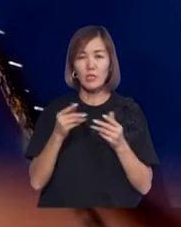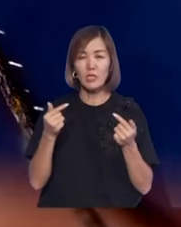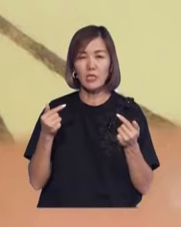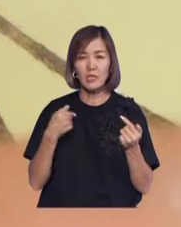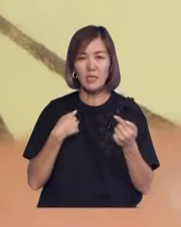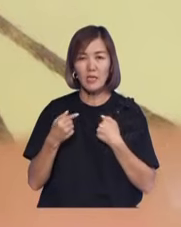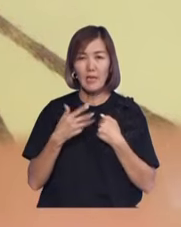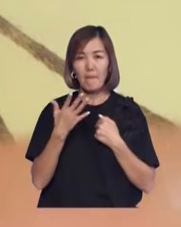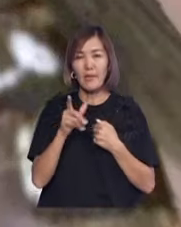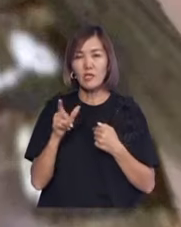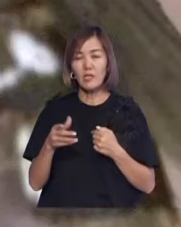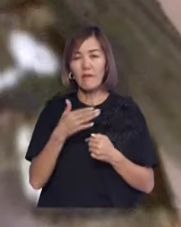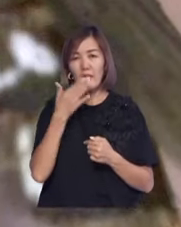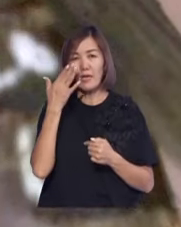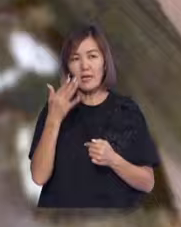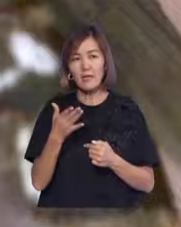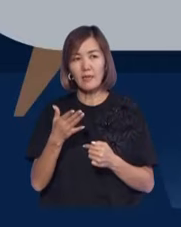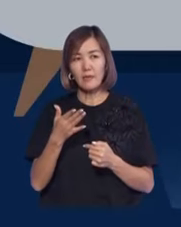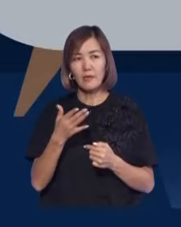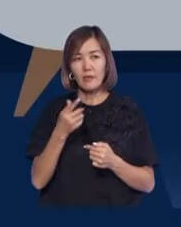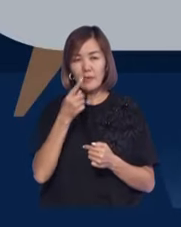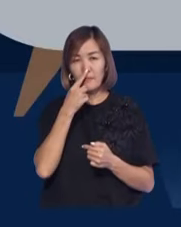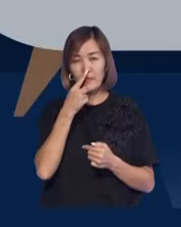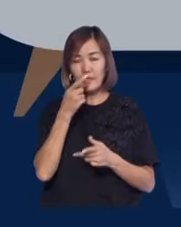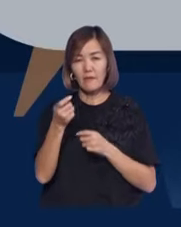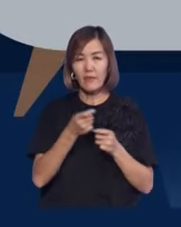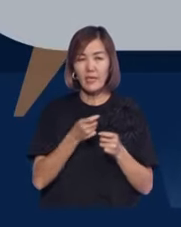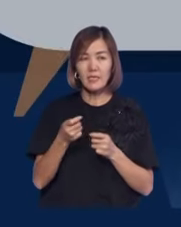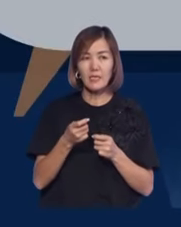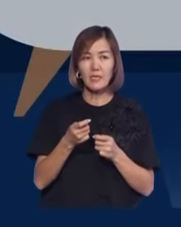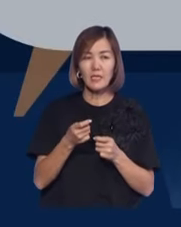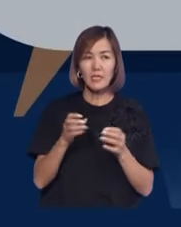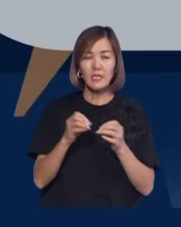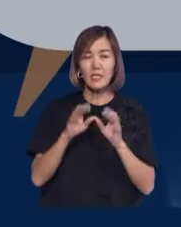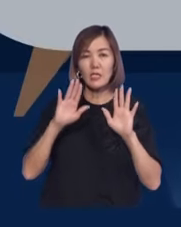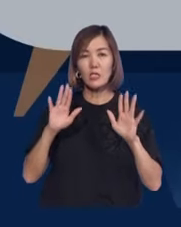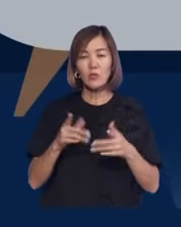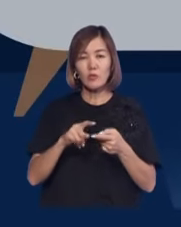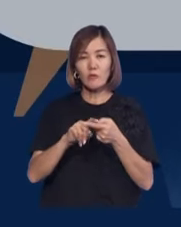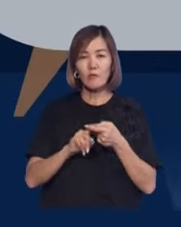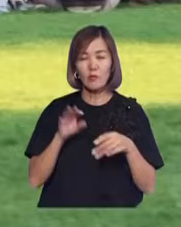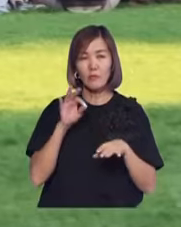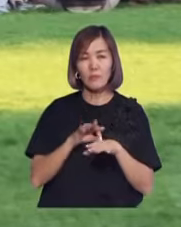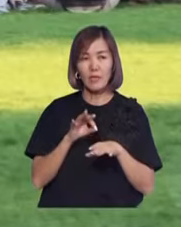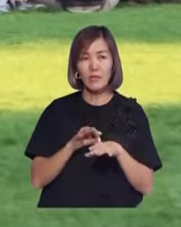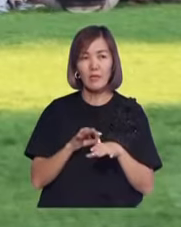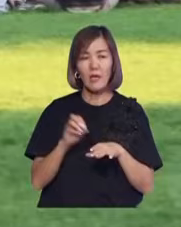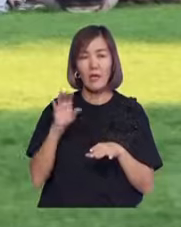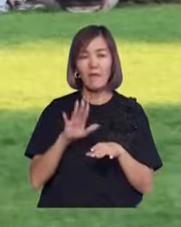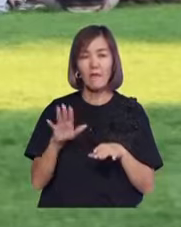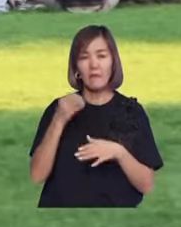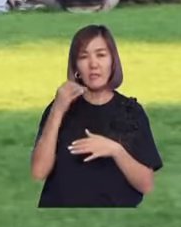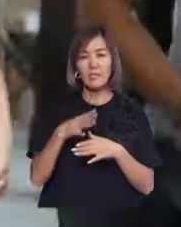достигло 5 человек за лето. Ранее местные власти сообщали, что выявили 10 случаев заражения вирусом. По данным Европейского